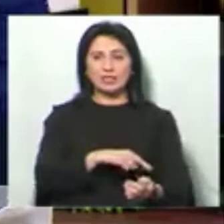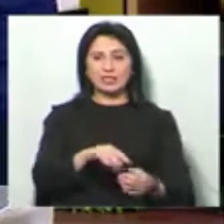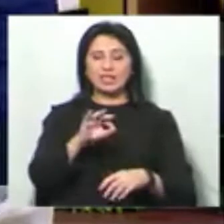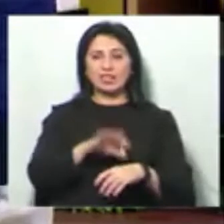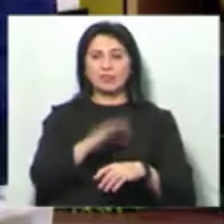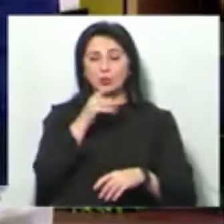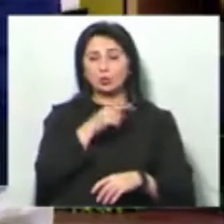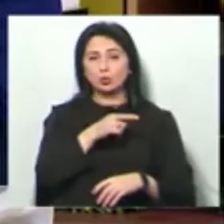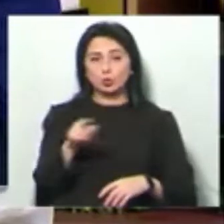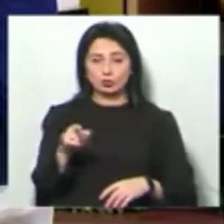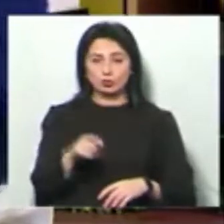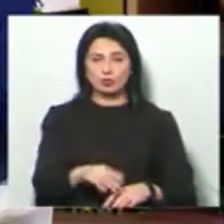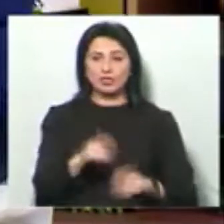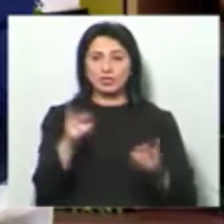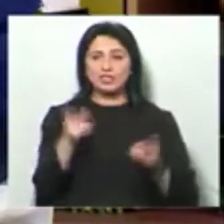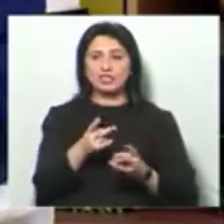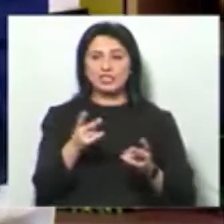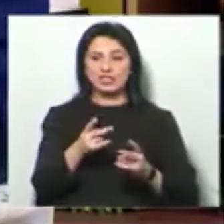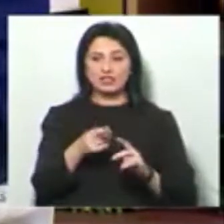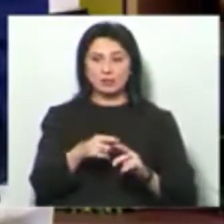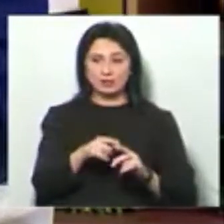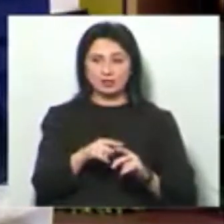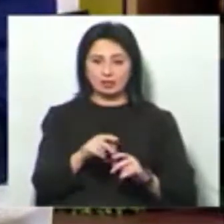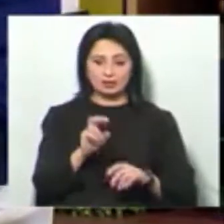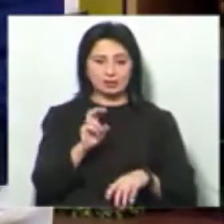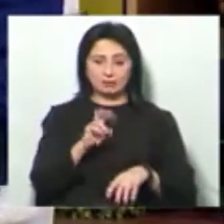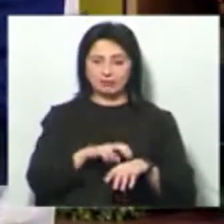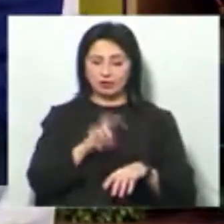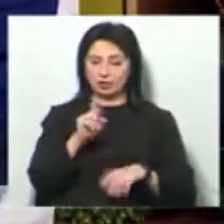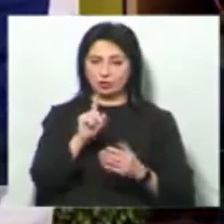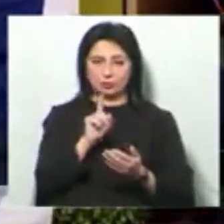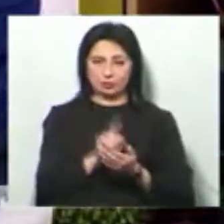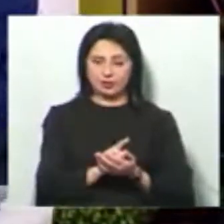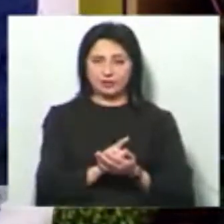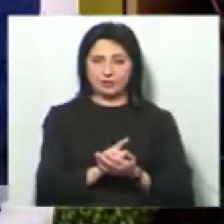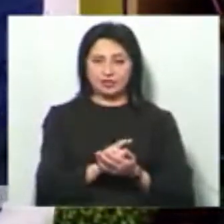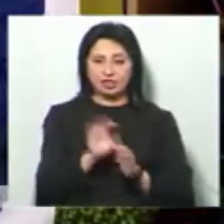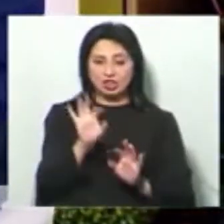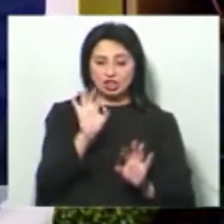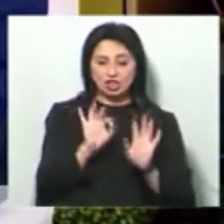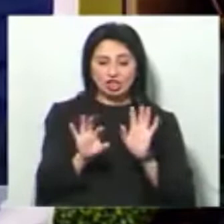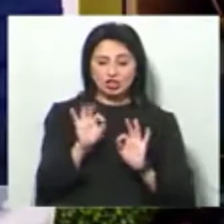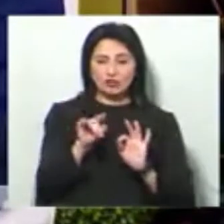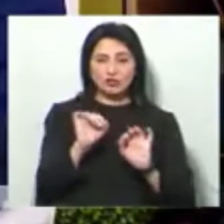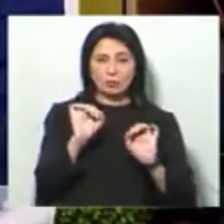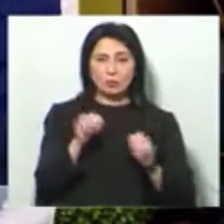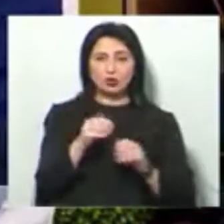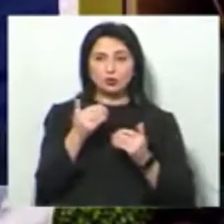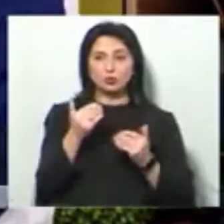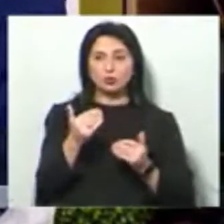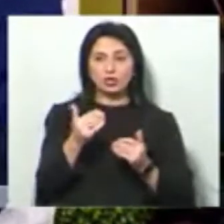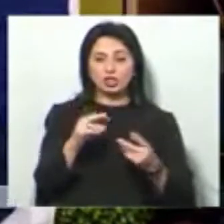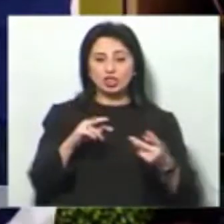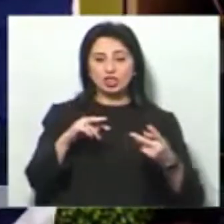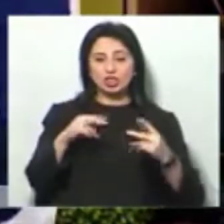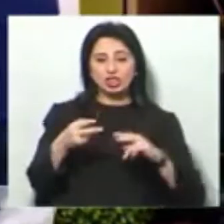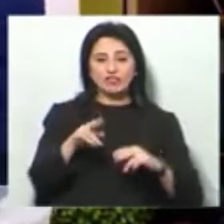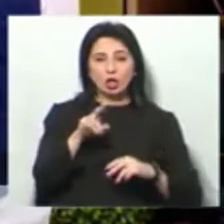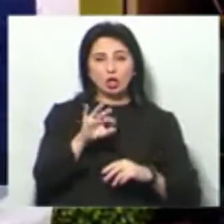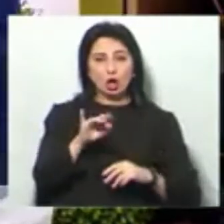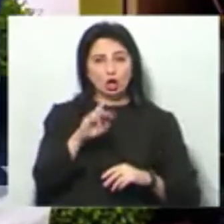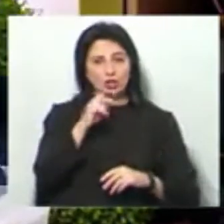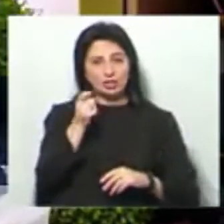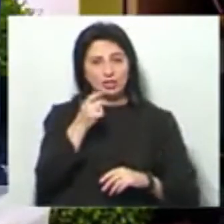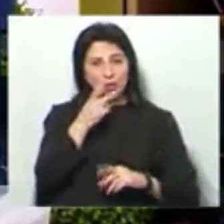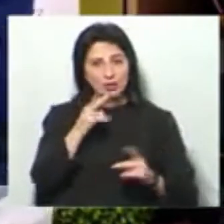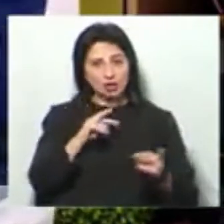bis, roz, sa ce urmează, pacientul mami Martin, curnal, lekim, sa sa sa sa zlebele, muhtes, șetsula, dozire, bis,